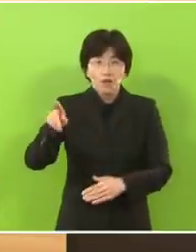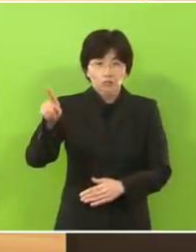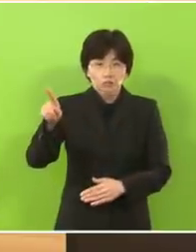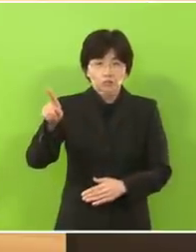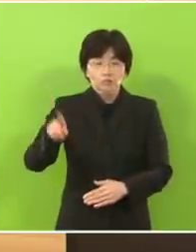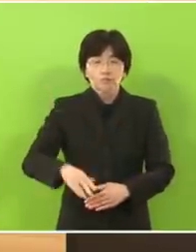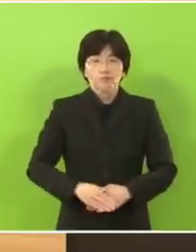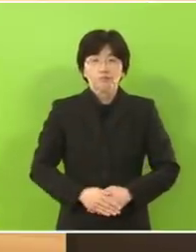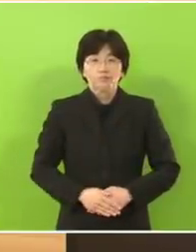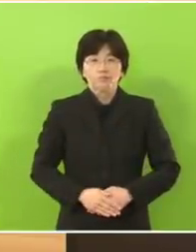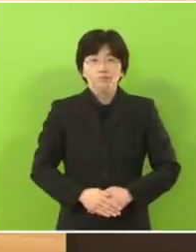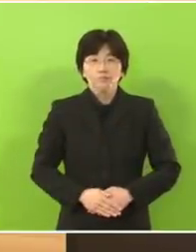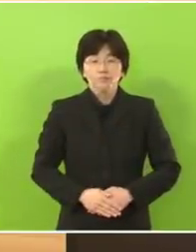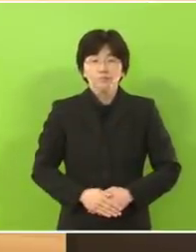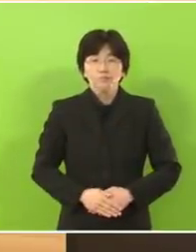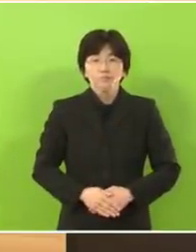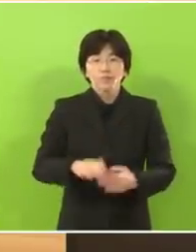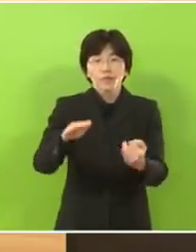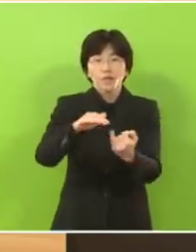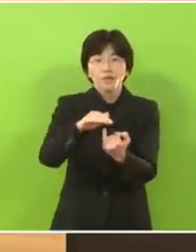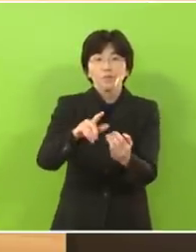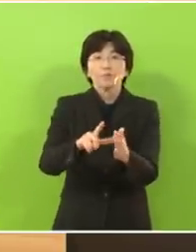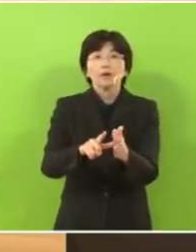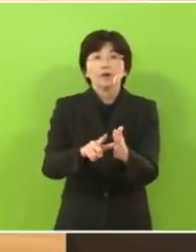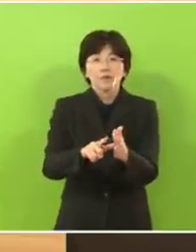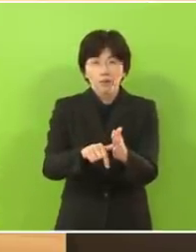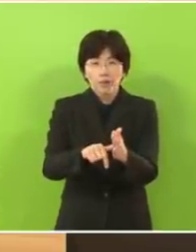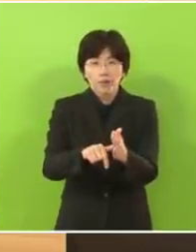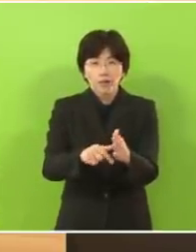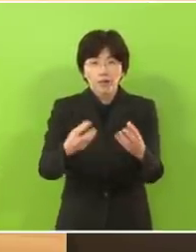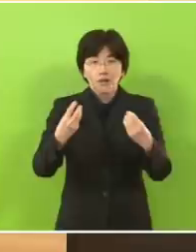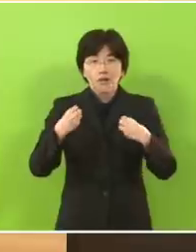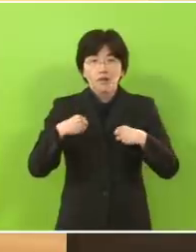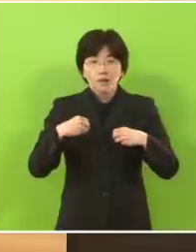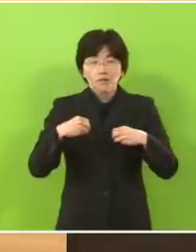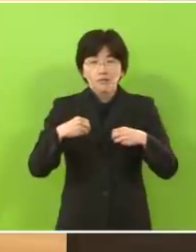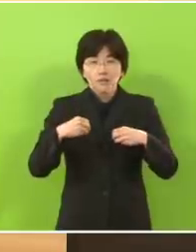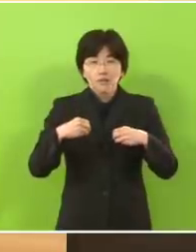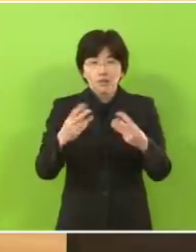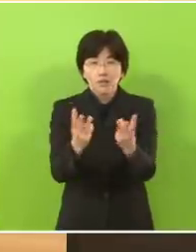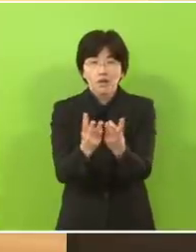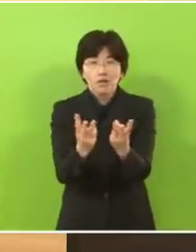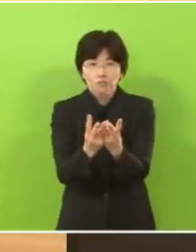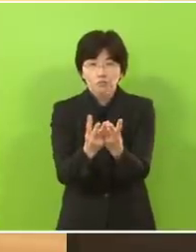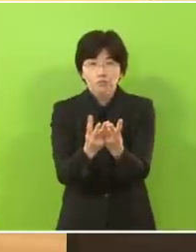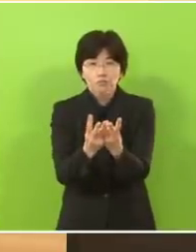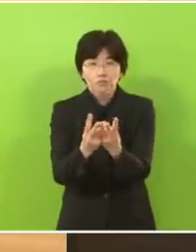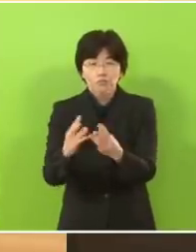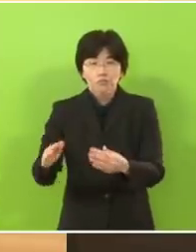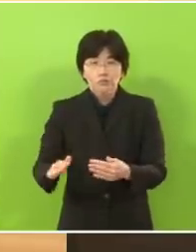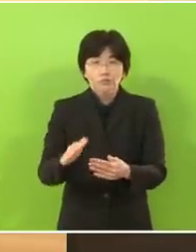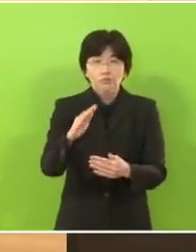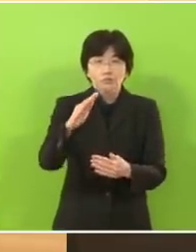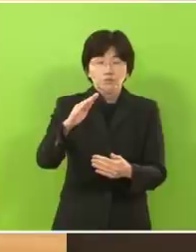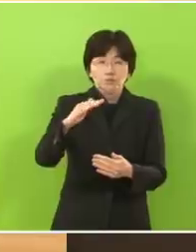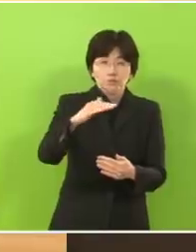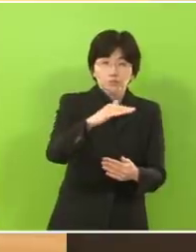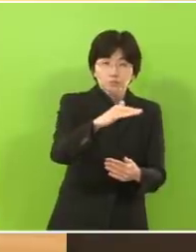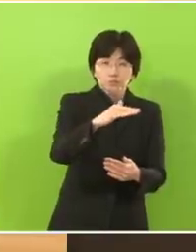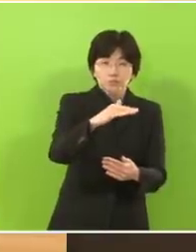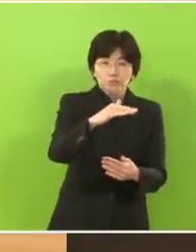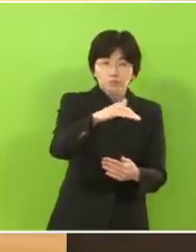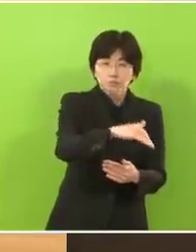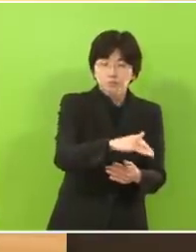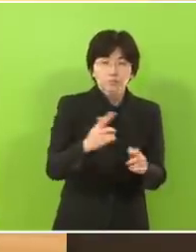ます本件は依然として感染が高止まりの状況から出しているわけではございませんけれど